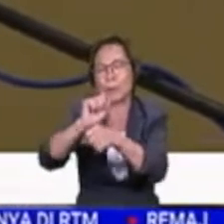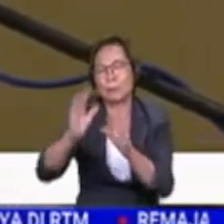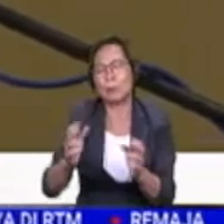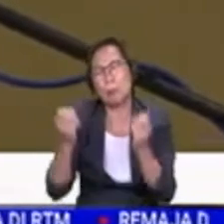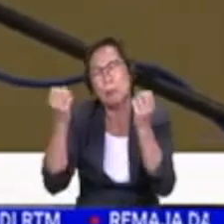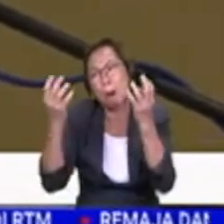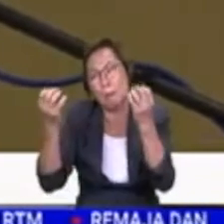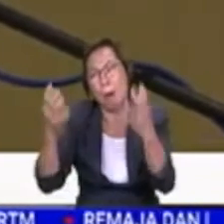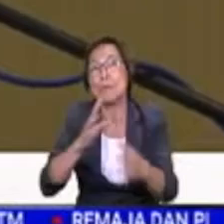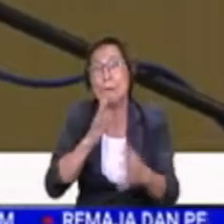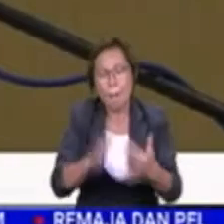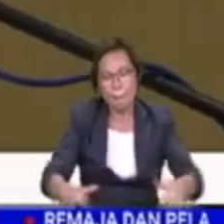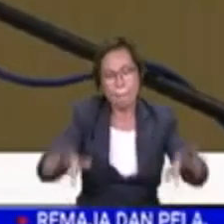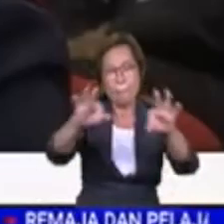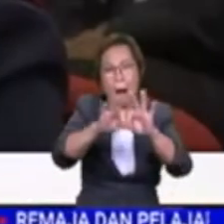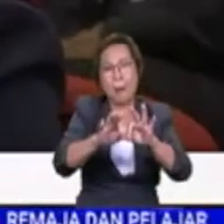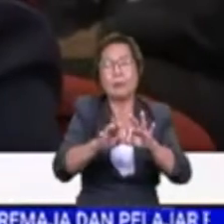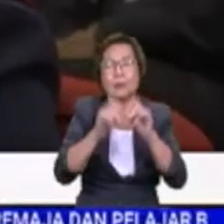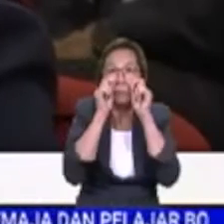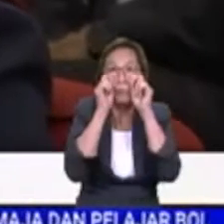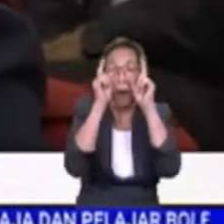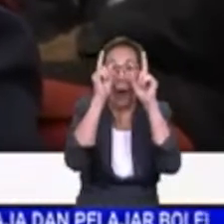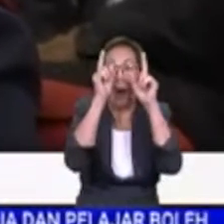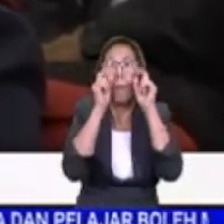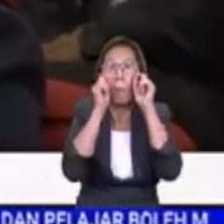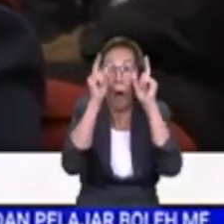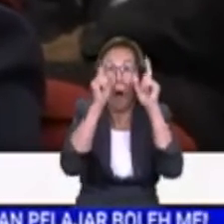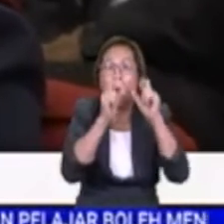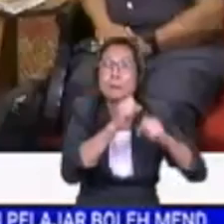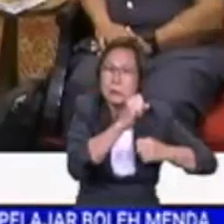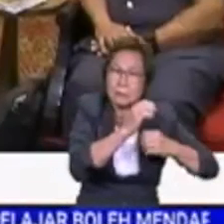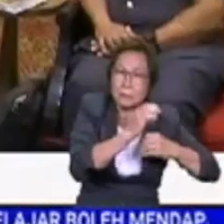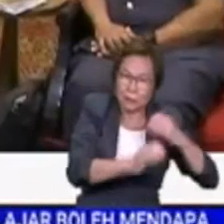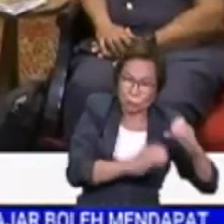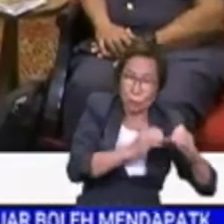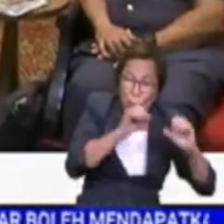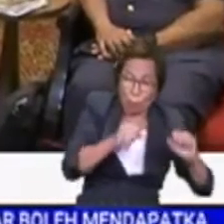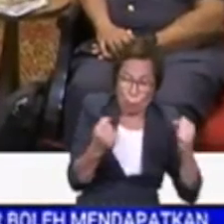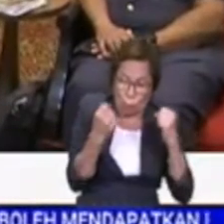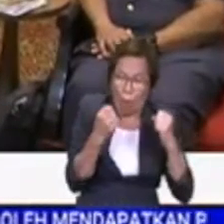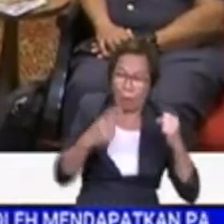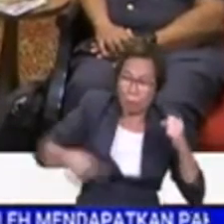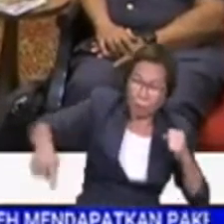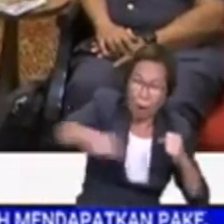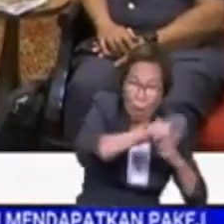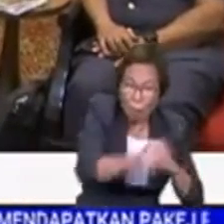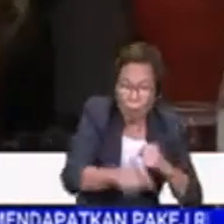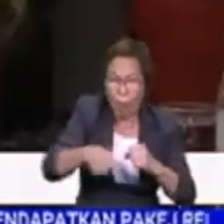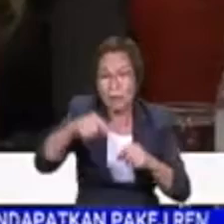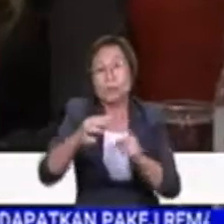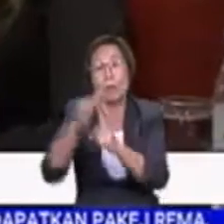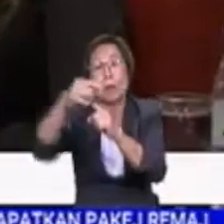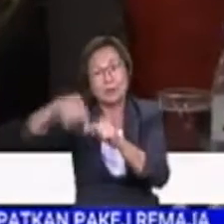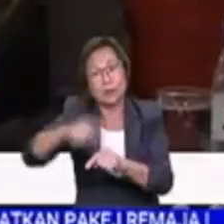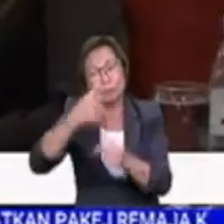Beliau turut menegaskan kepentingan tentang kesedaran sivik yang perlu dipengukuhkan dalam kalangan penduduk terutama di Senadin bagi mengelak